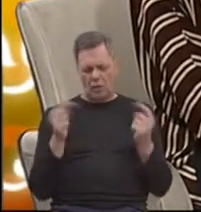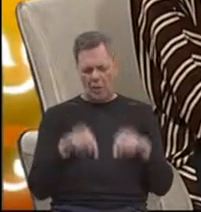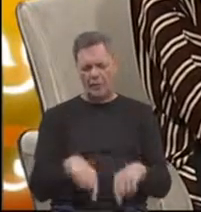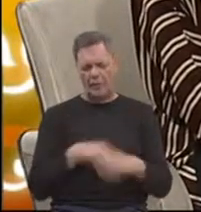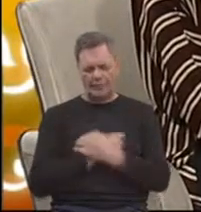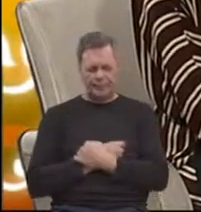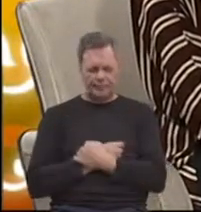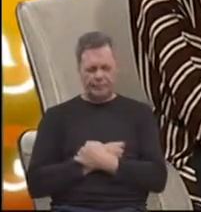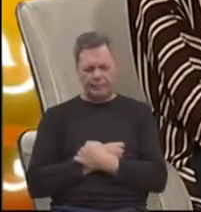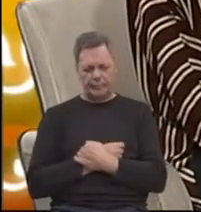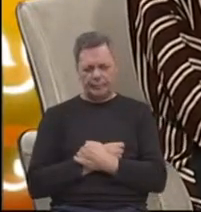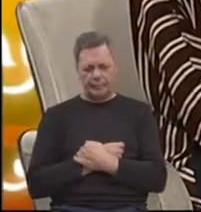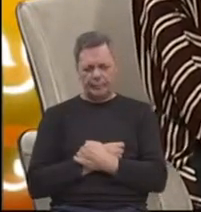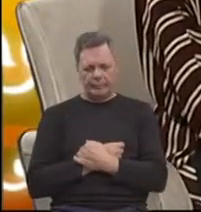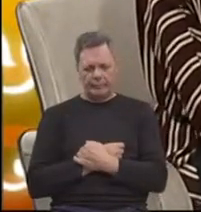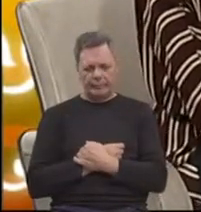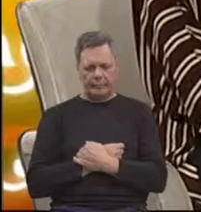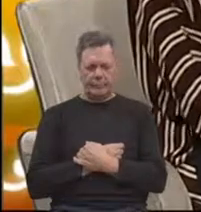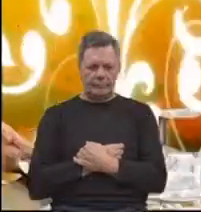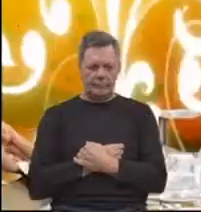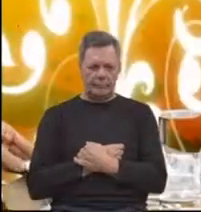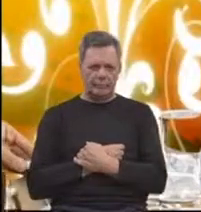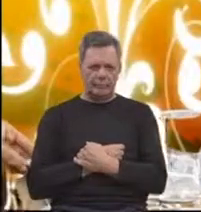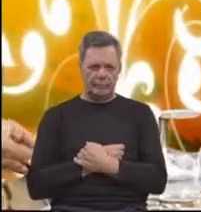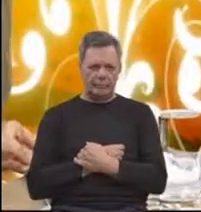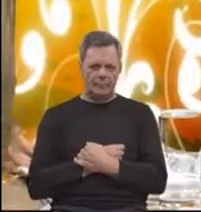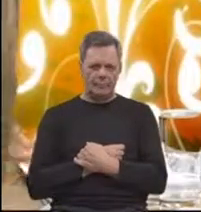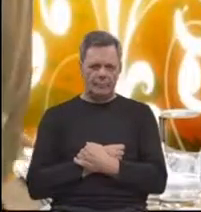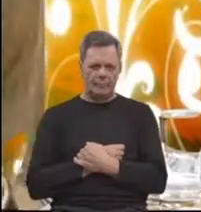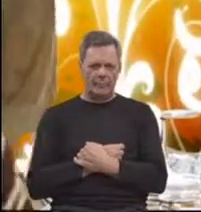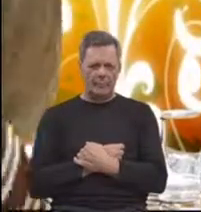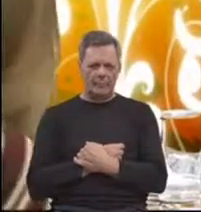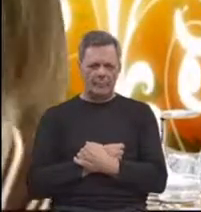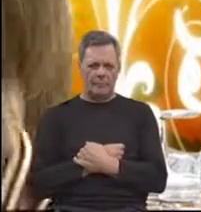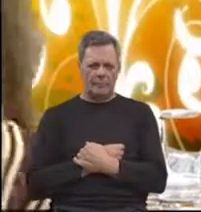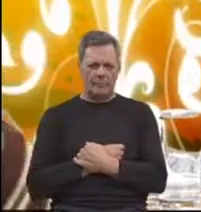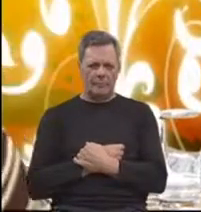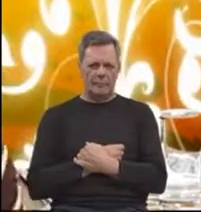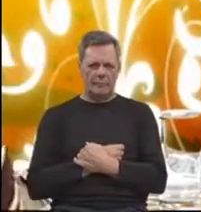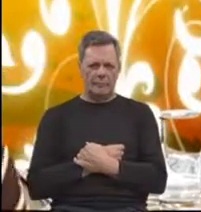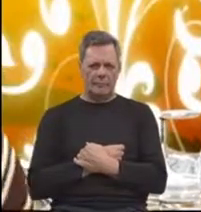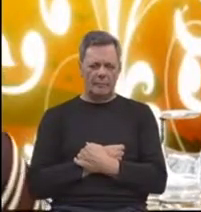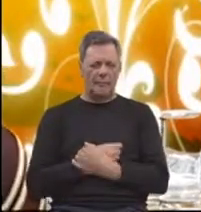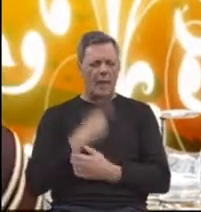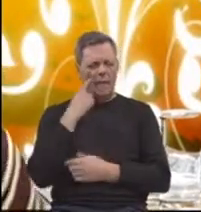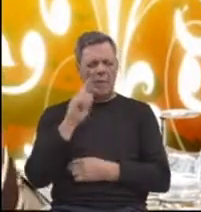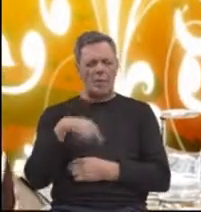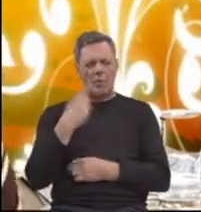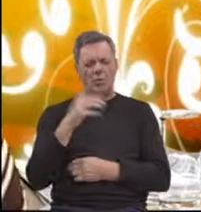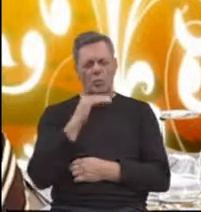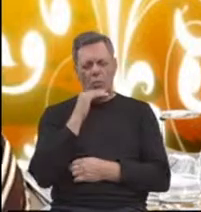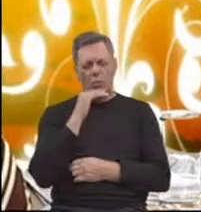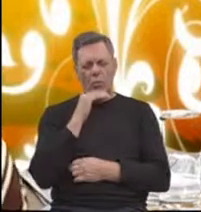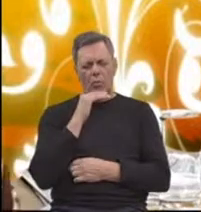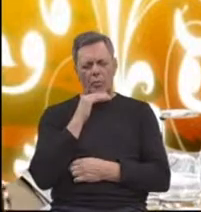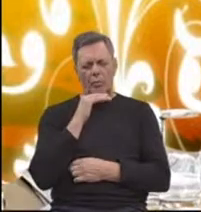što ste došli kod mene. O ribicama nismo rekli kako ih pripremati, ali to ćemo izdružiti. Na puno načina. Hvala vam lijepo. Vidimo se sljedeću srijedu. Govorimo